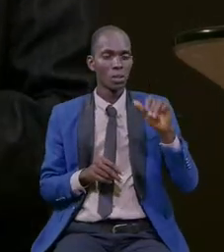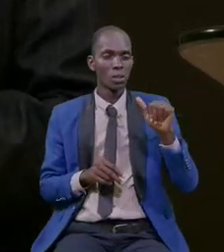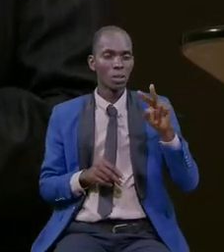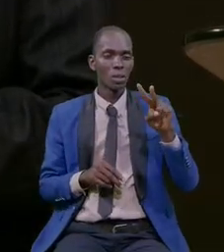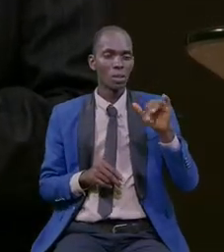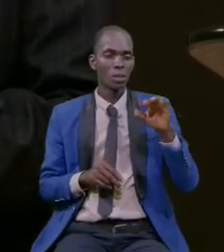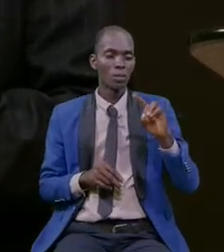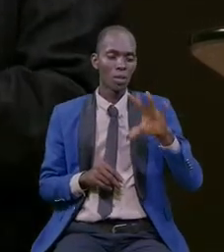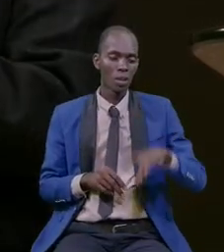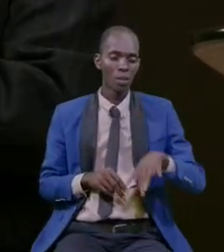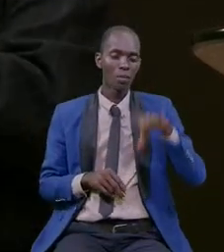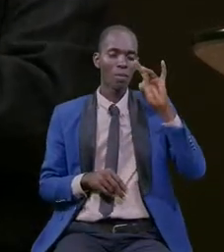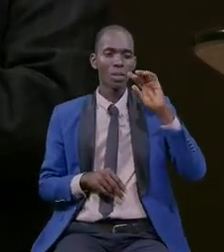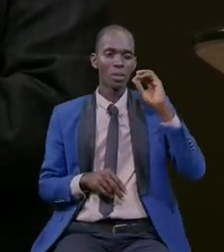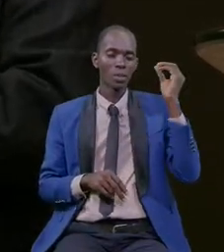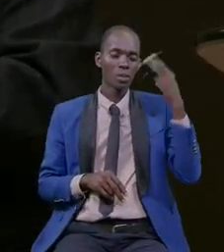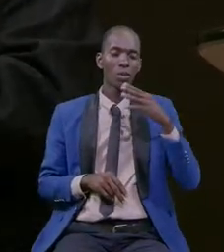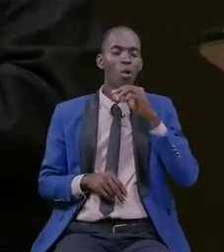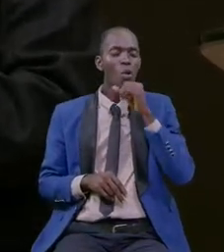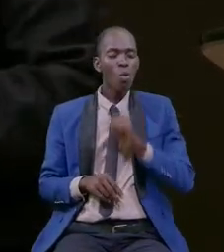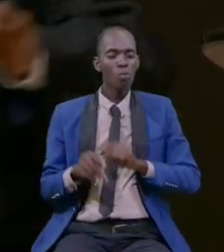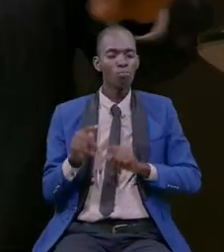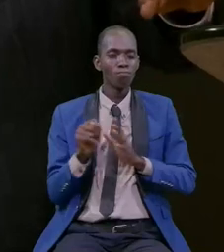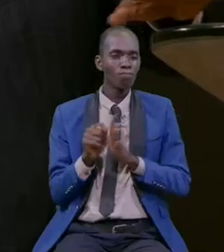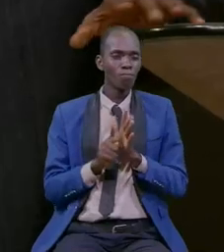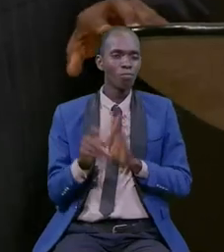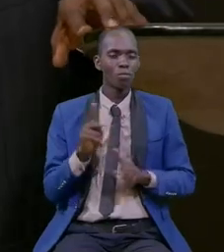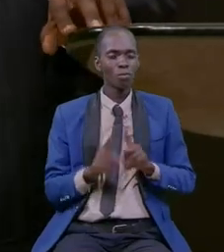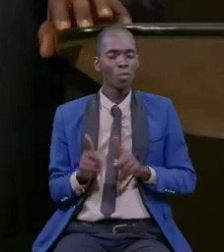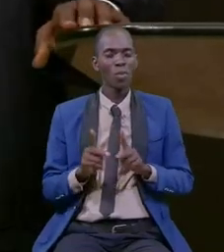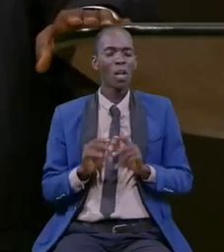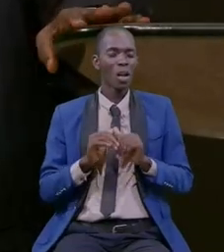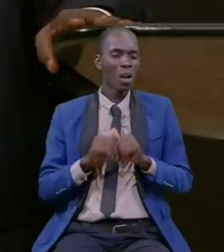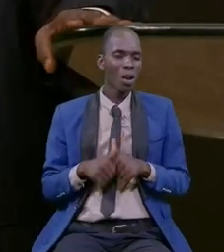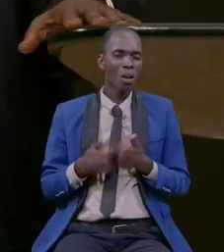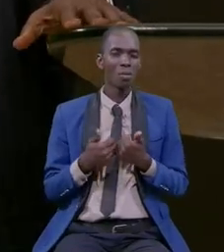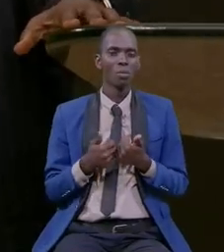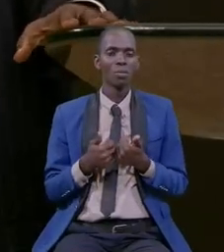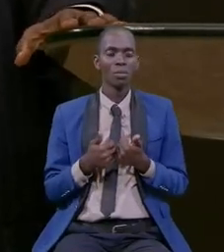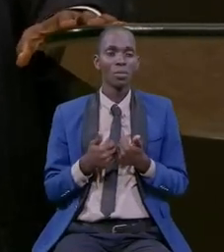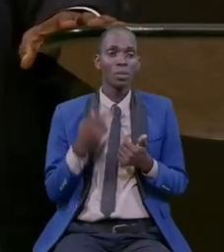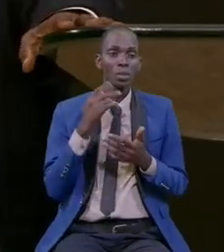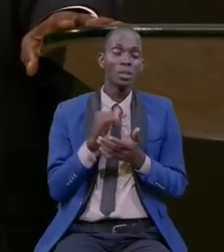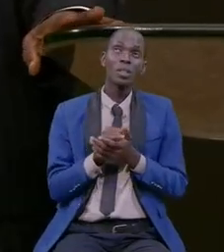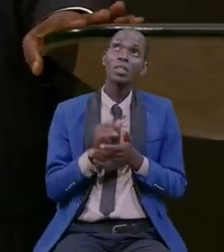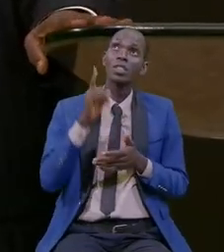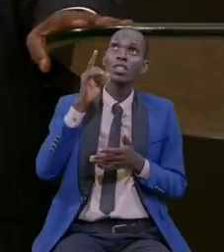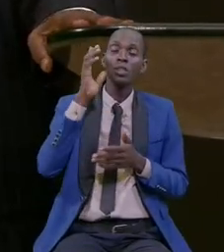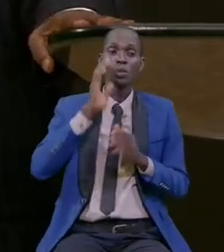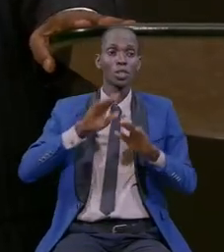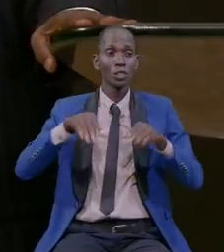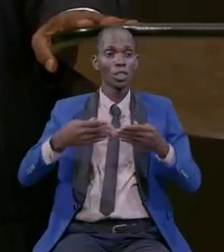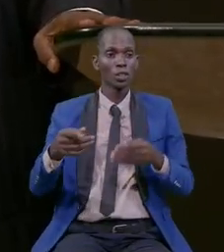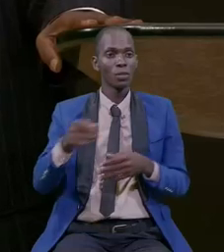Testament bien sûr les gens dans l'Ancien Testament trouvé grâce aux yeux de Dieu il il pouvait leur donner la grâce et